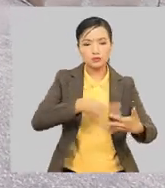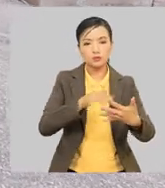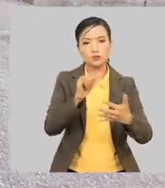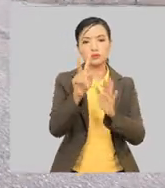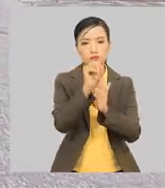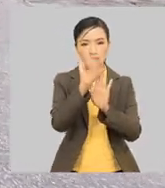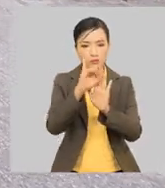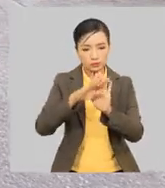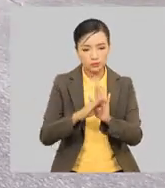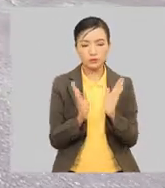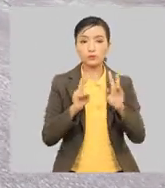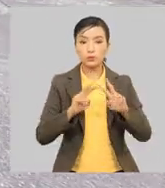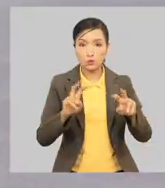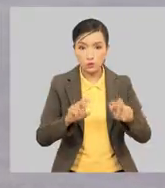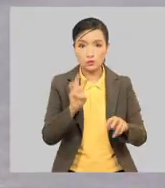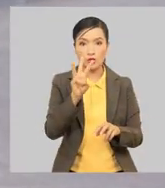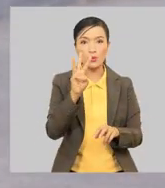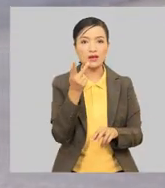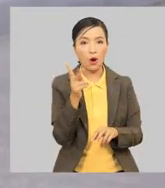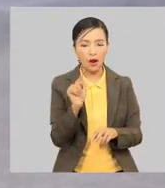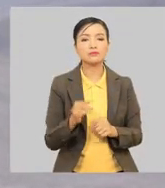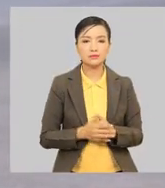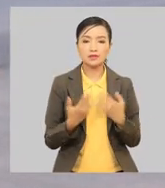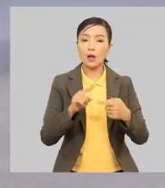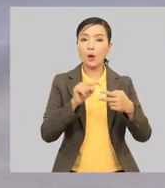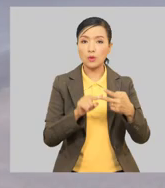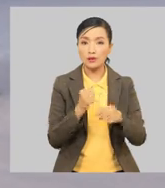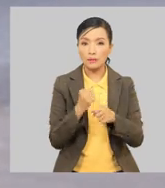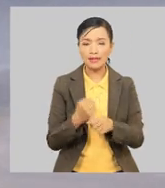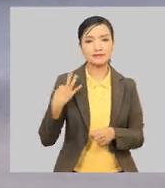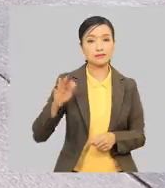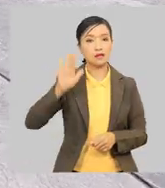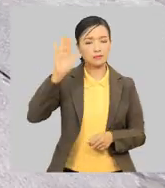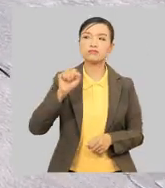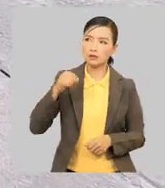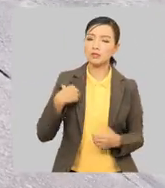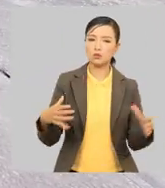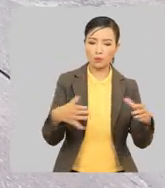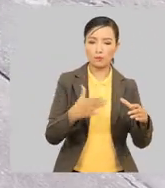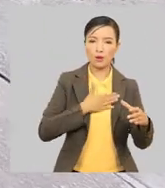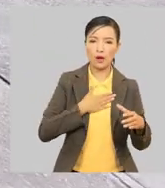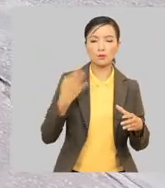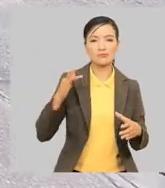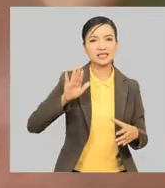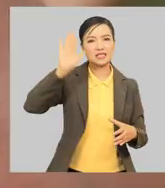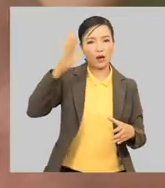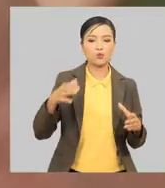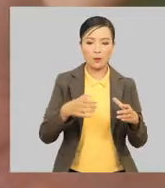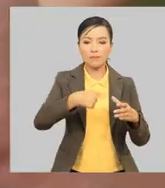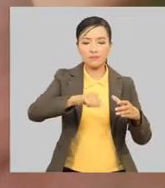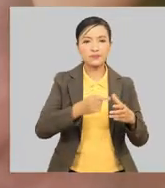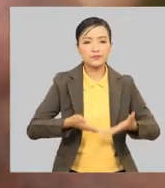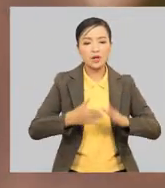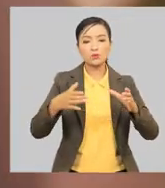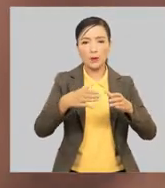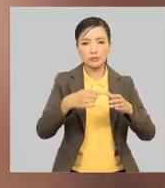ราะห์กลยุทธ์และนโยบายค่ะ แล้วนอกเหนือจากนั้นแล้วเนี่ยทราบว่าทำงานจิตอาสาด้วย คือเราจะมีกลุ่มของเราอะค่ะที่เป็นกลุ่มจิตอาสา